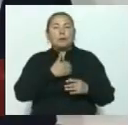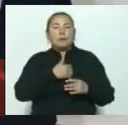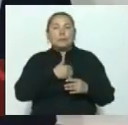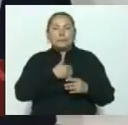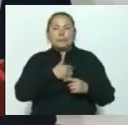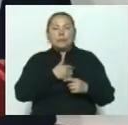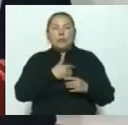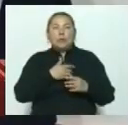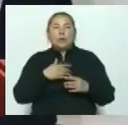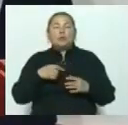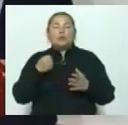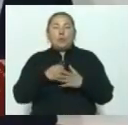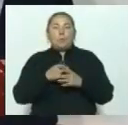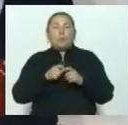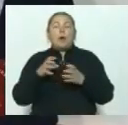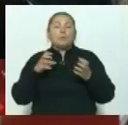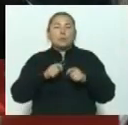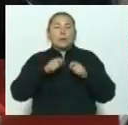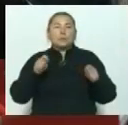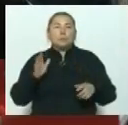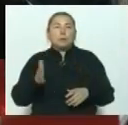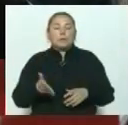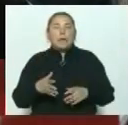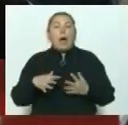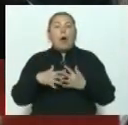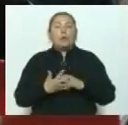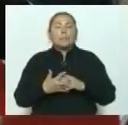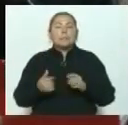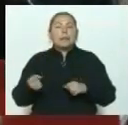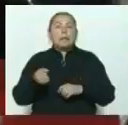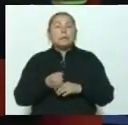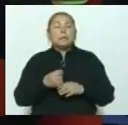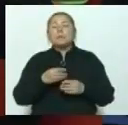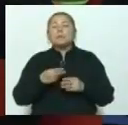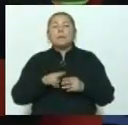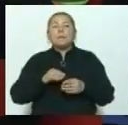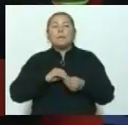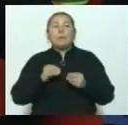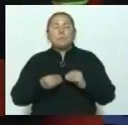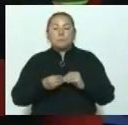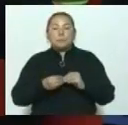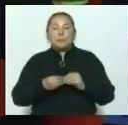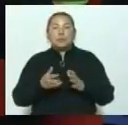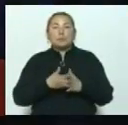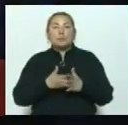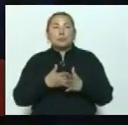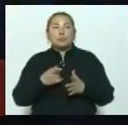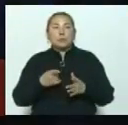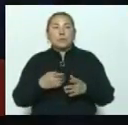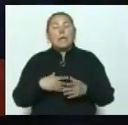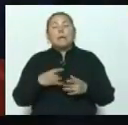жатыр, барлығының маршруты ашылады. Ауылдағы ағайынды алаңдатқан тағы бір мәселе жедел жәрдем көлігінің жетіспеушілігі.